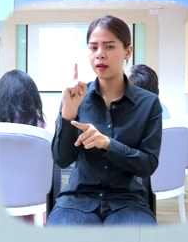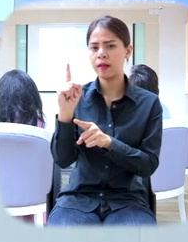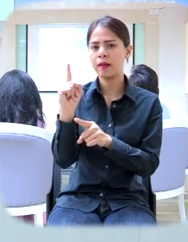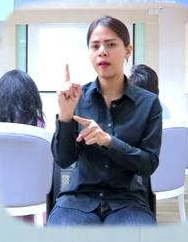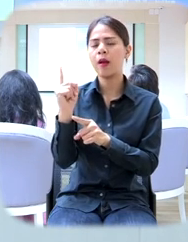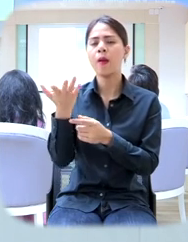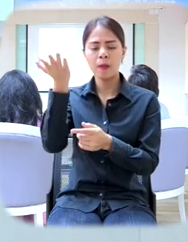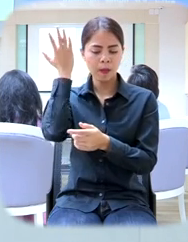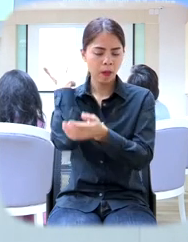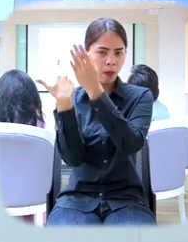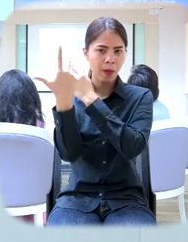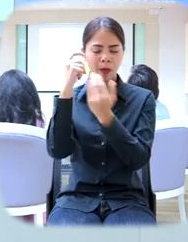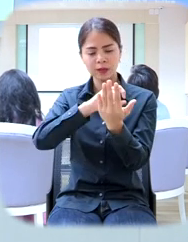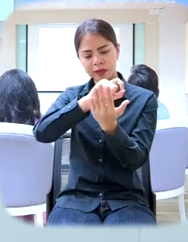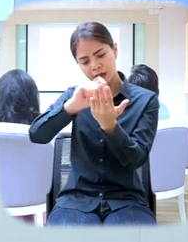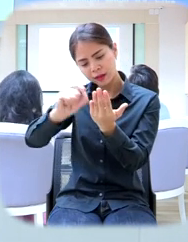การเรียบเรียง